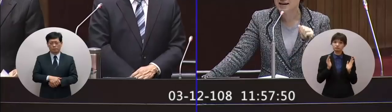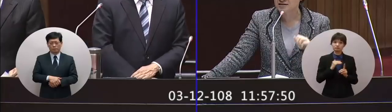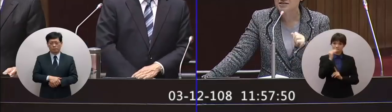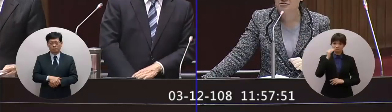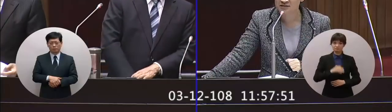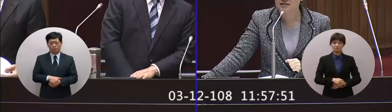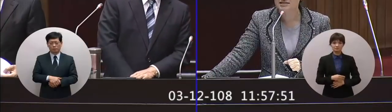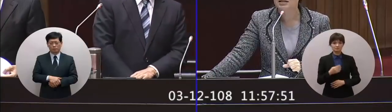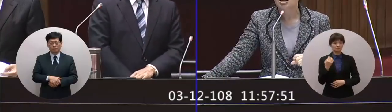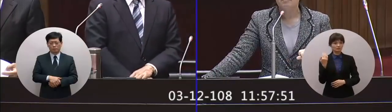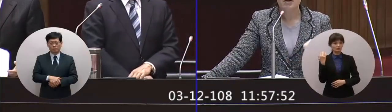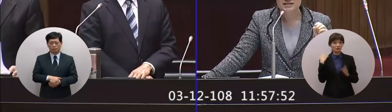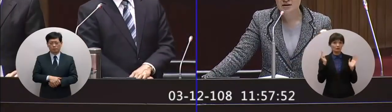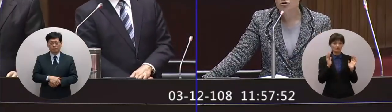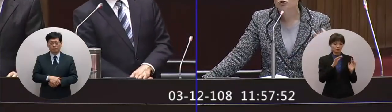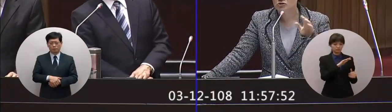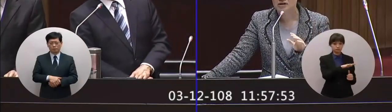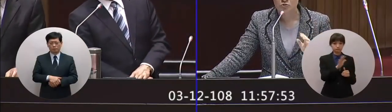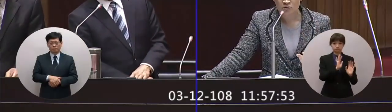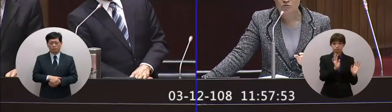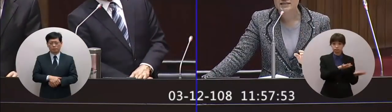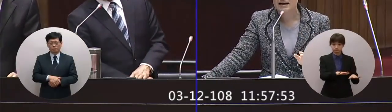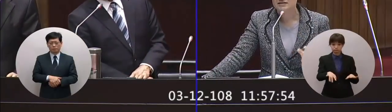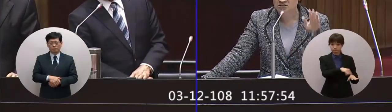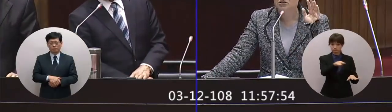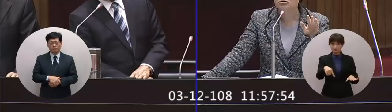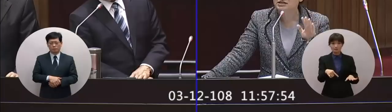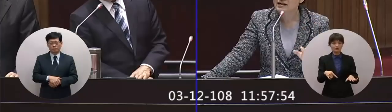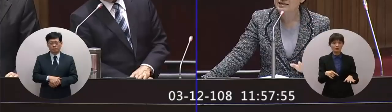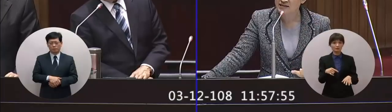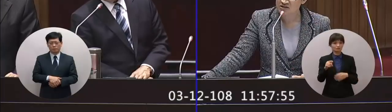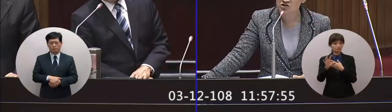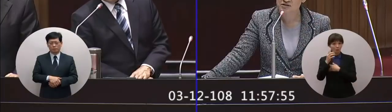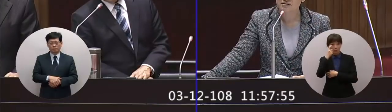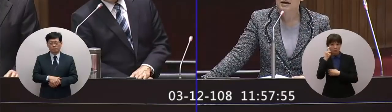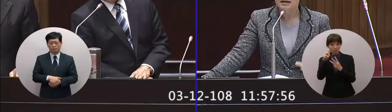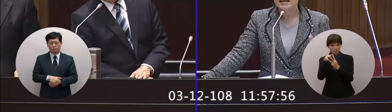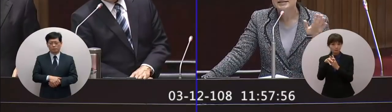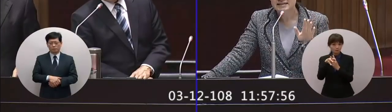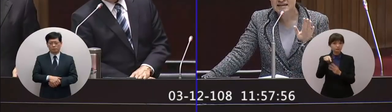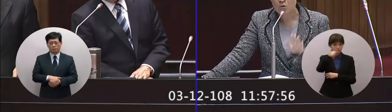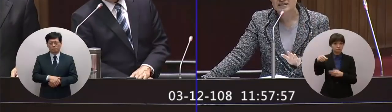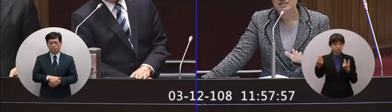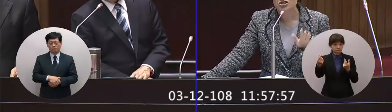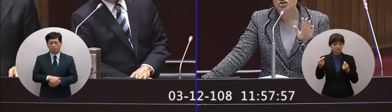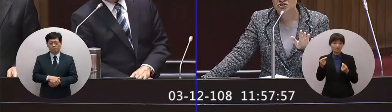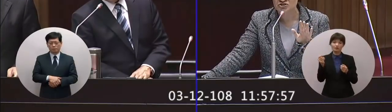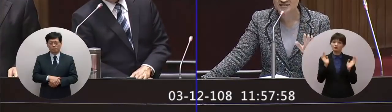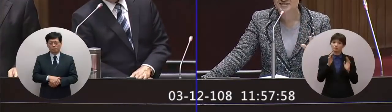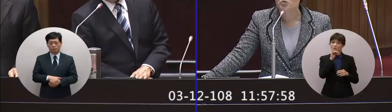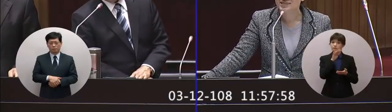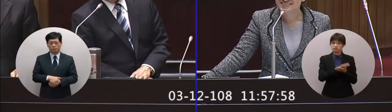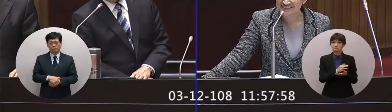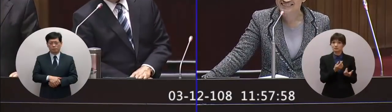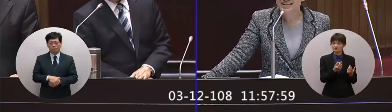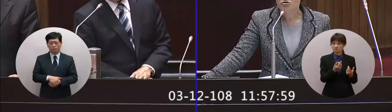孩，其实在很小的年纪，包含在欧洲很多国家，其实都是向下延伸的。但是现在关键是师